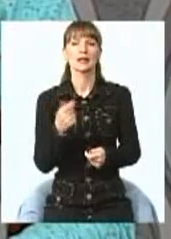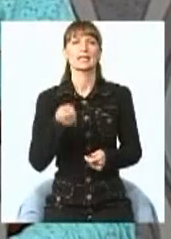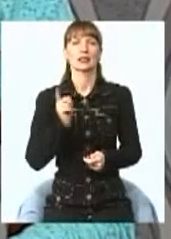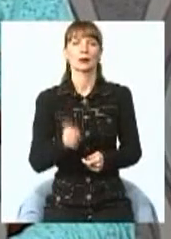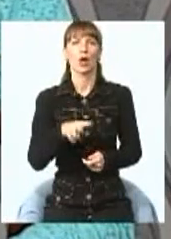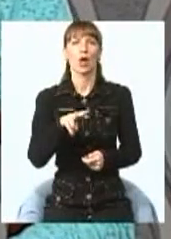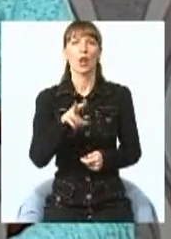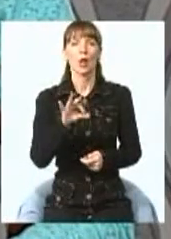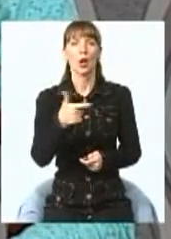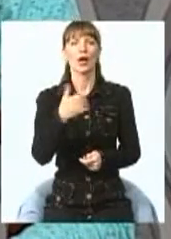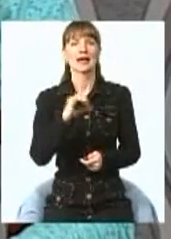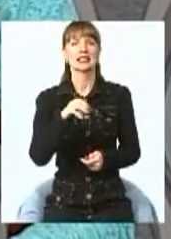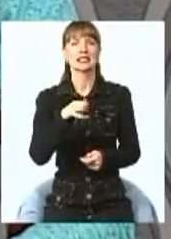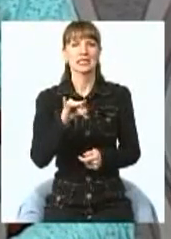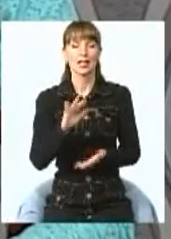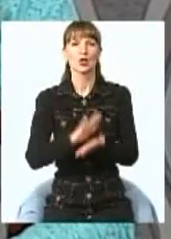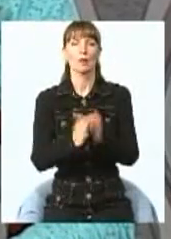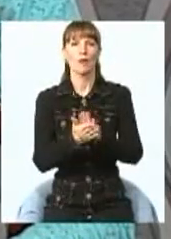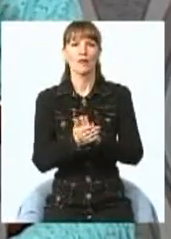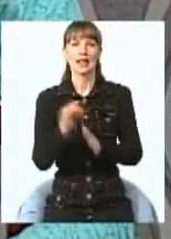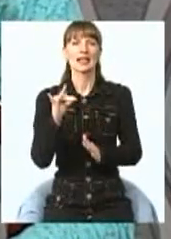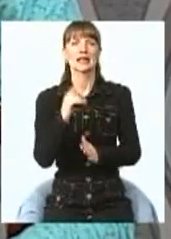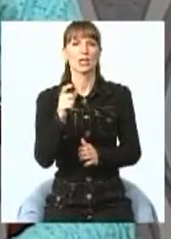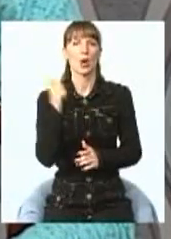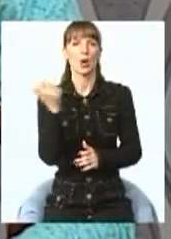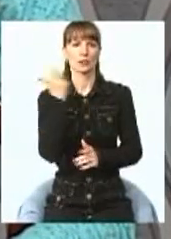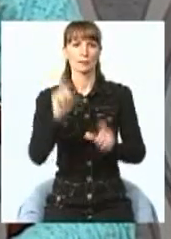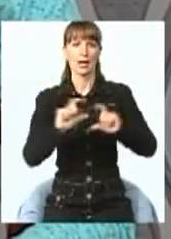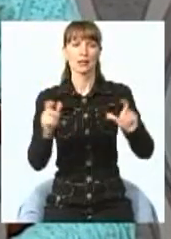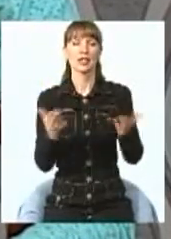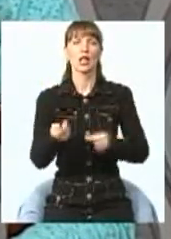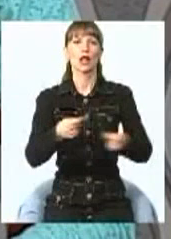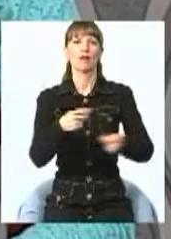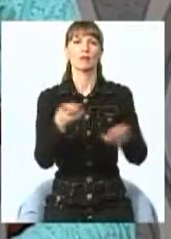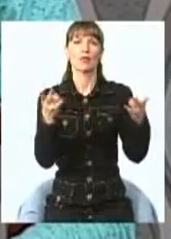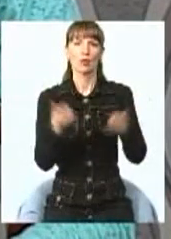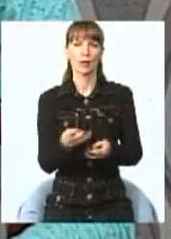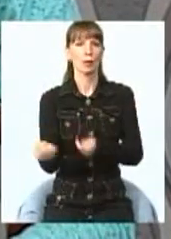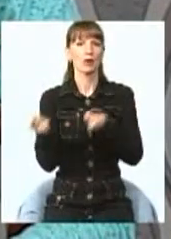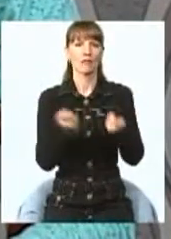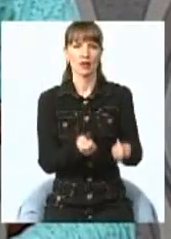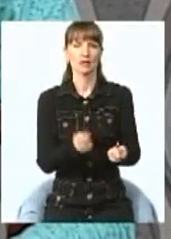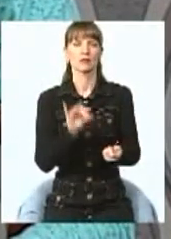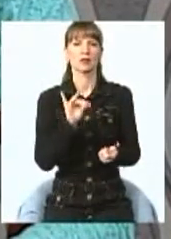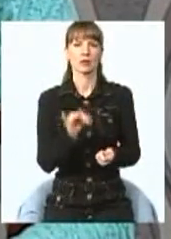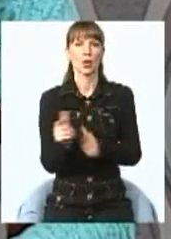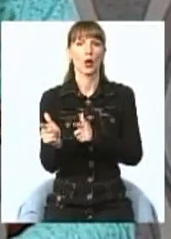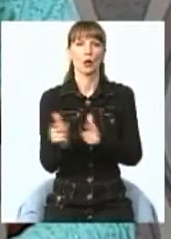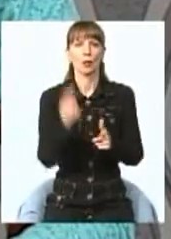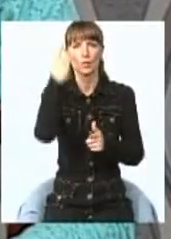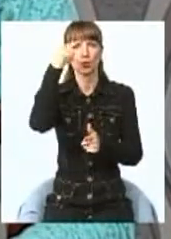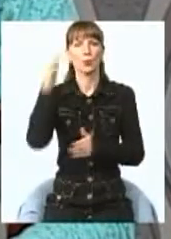вони цим і займаються, що вони домовляються з власниками магазину, який товар потрібно їм віднести, та, власне, продумують всі шляхи,